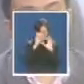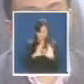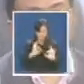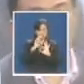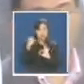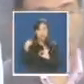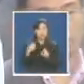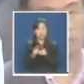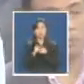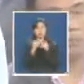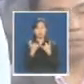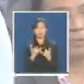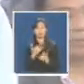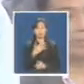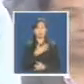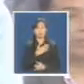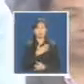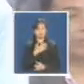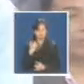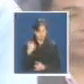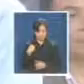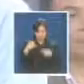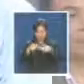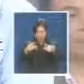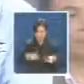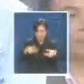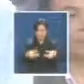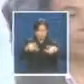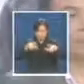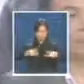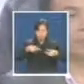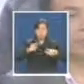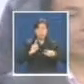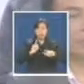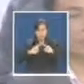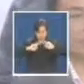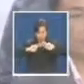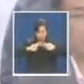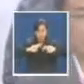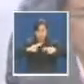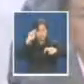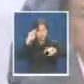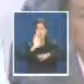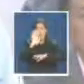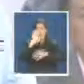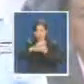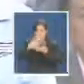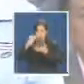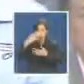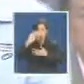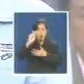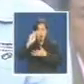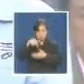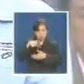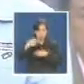นี่ยผมก็เพิ่งหยิบรายงานของงานวิจัยของ มหาวิทยาลัยหอการค้าซึ่งเขาจะวิจัยแ